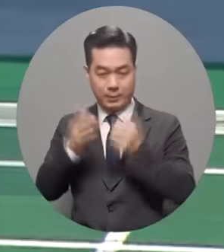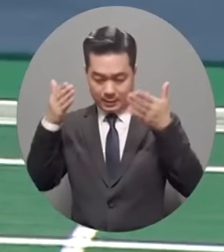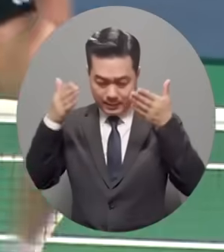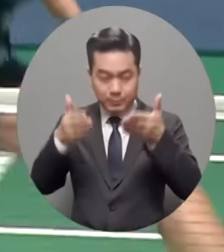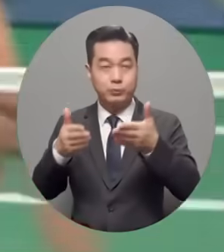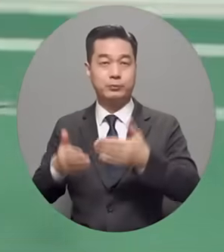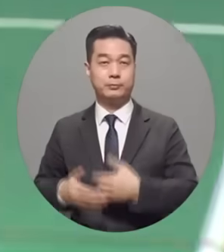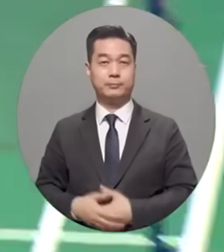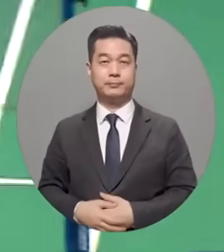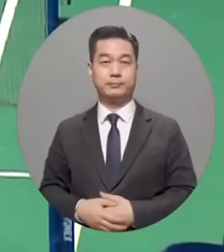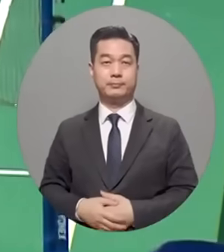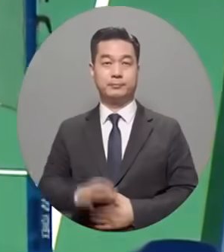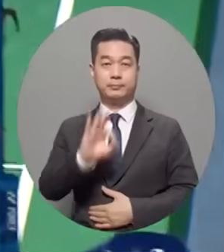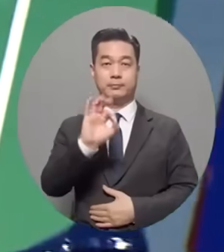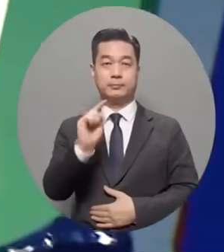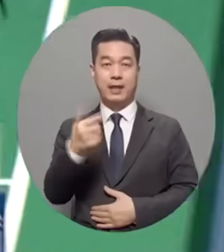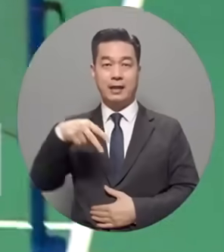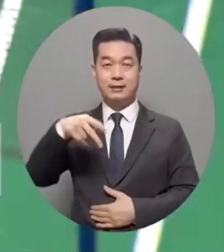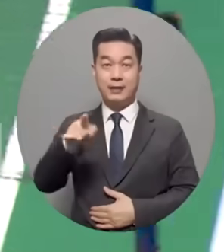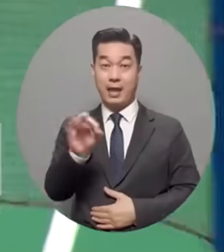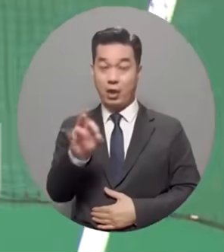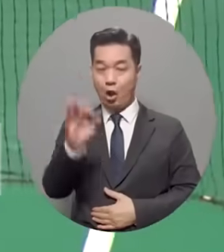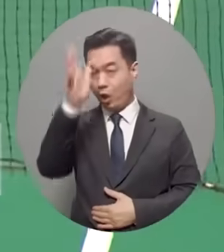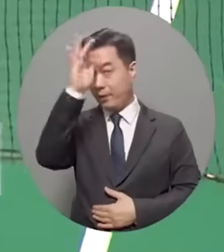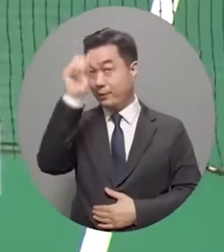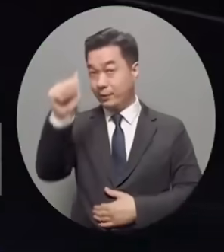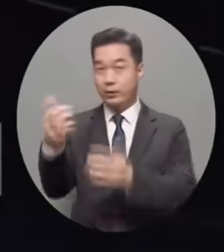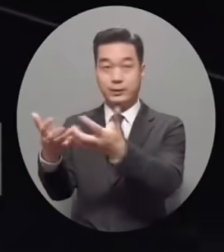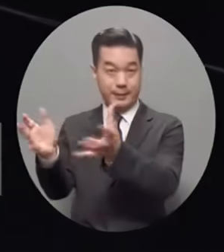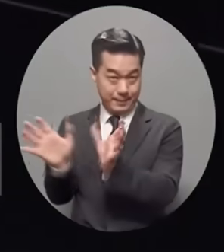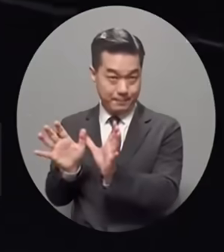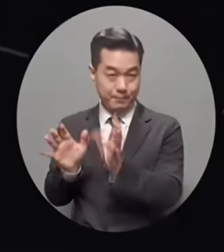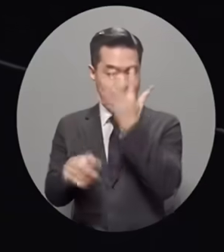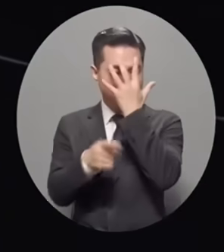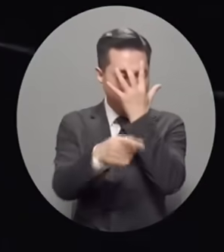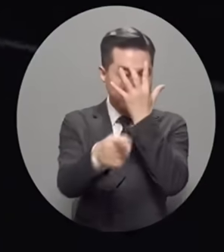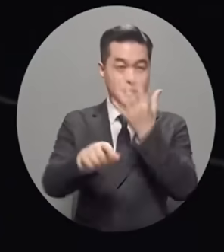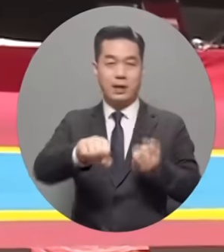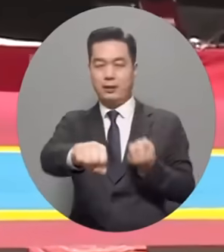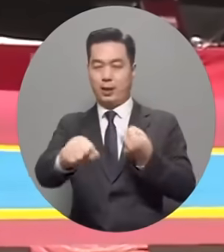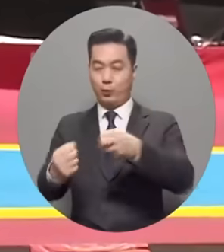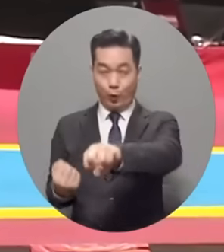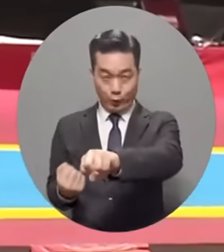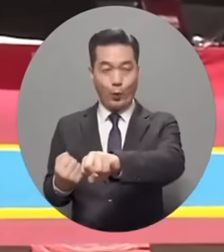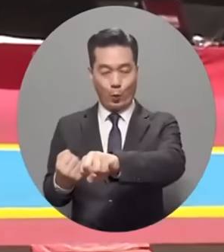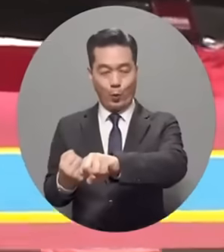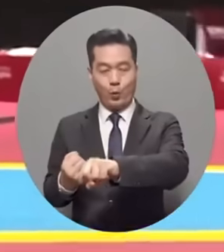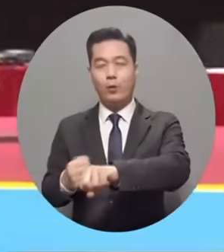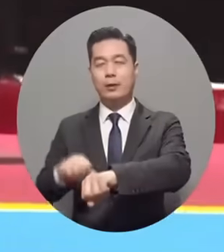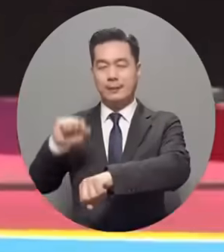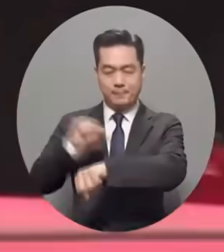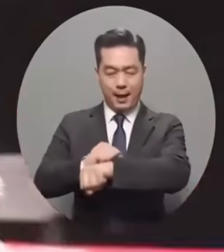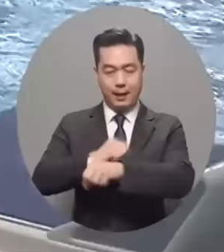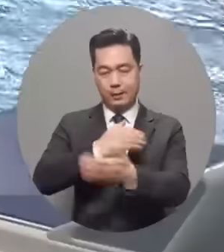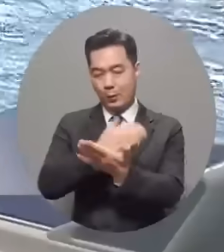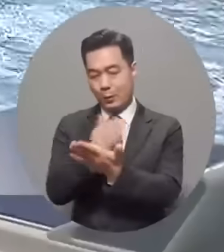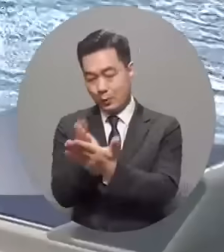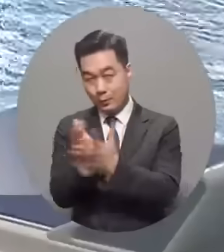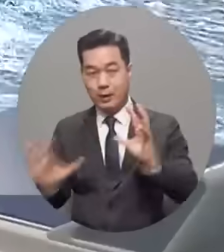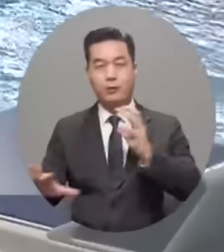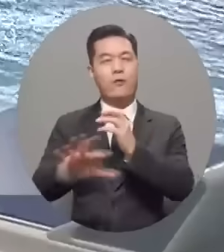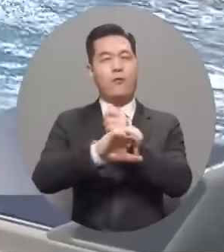같아요. 안세영을 앞세운 배드민턴을 비롯해 펜싱과 태권도 등 전략 종목을 아우르면서